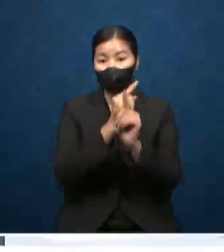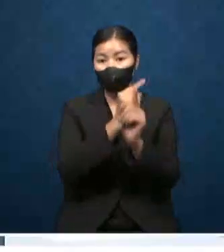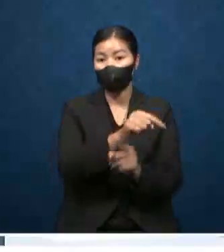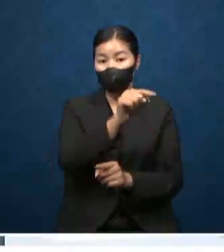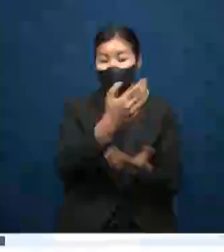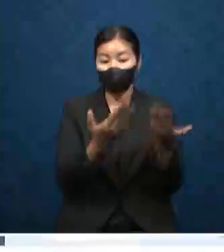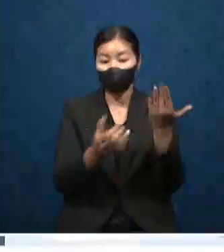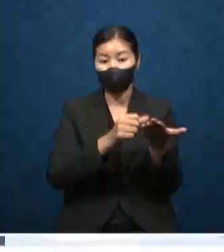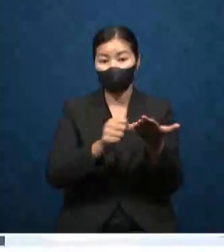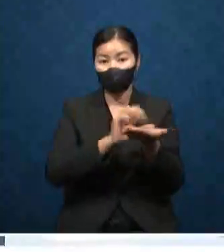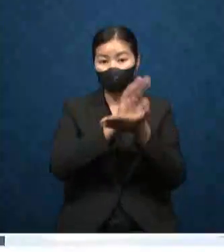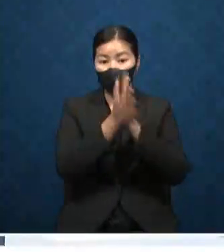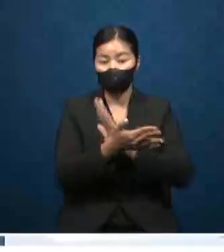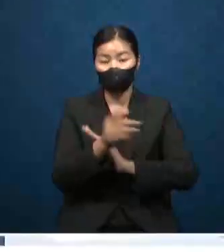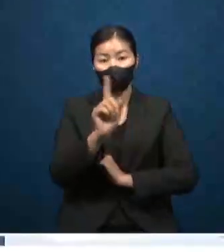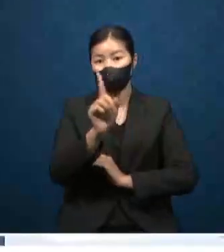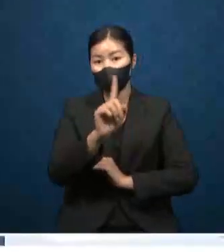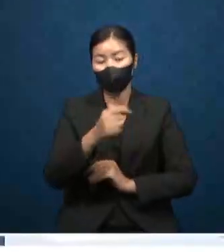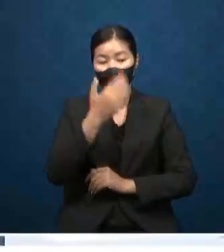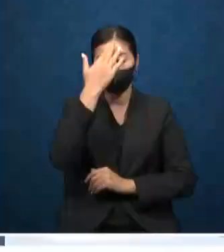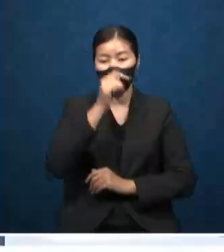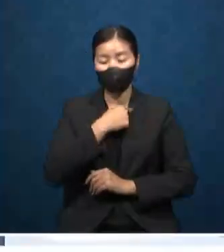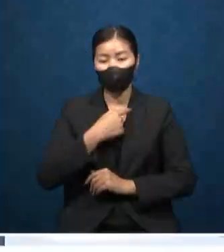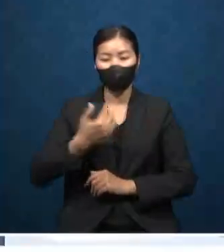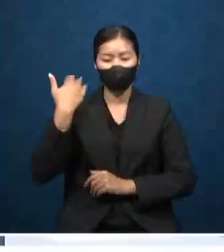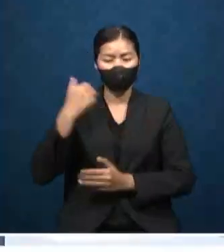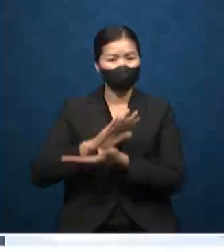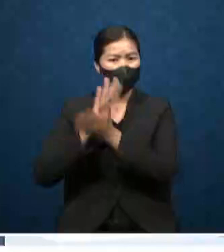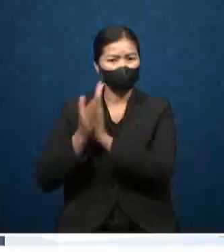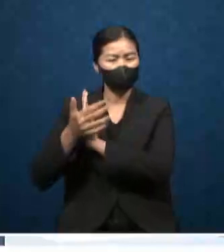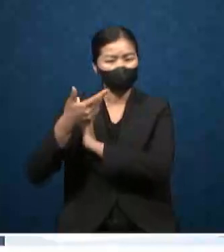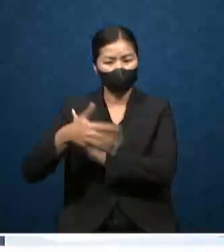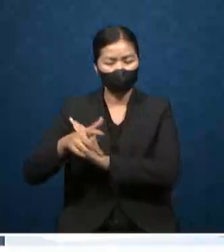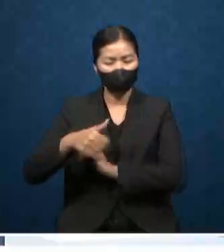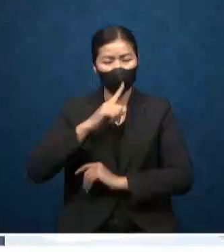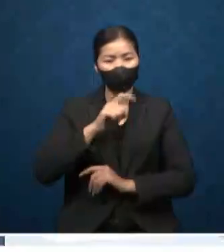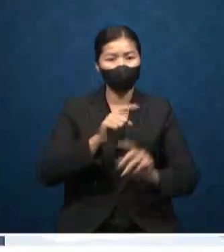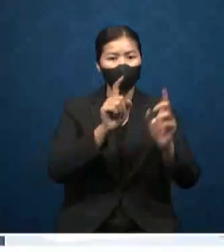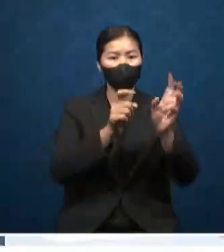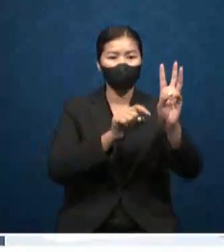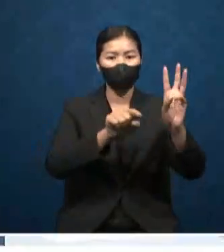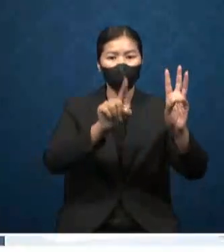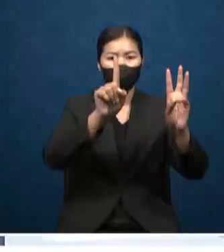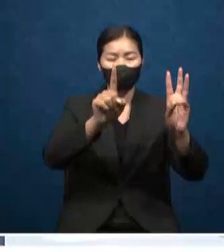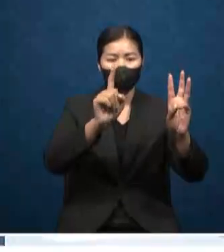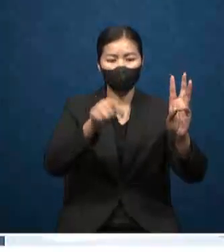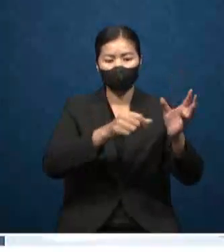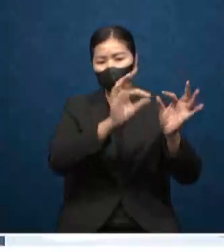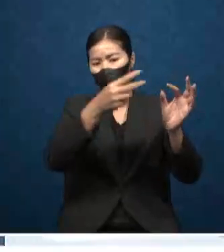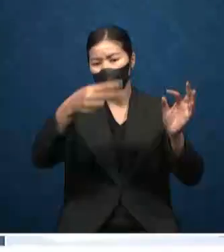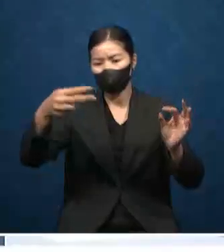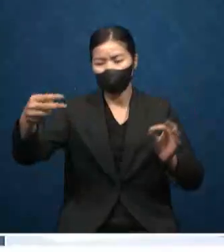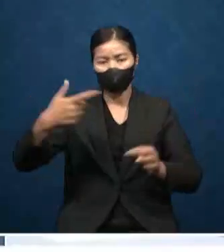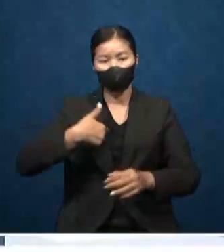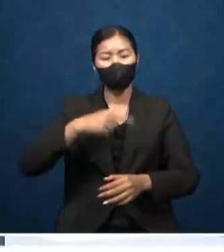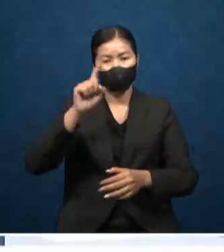เมื่อสถานการณ์มันเปลี่ยนไปแล้วเนี่ยข้อความใน 6.1 นี่มันก็ไม่ใช่แล้วนะครับยกตัวอย่างเช่นมีคำว่าโดยไม่จำเป็นต้องกำหน